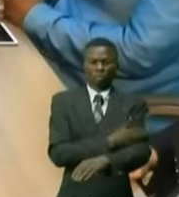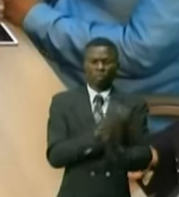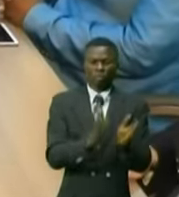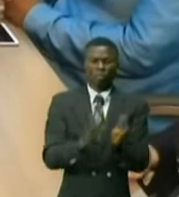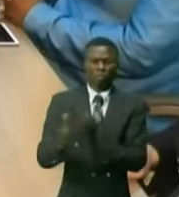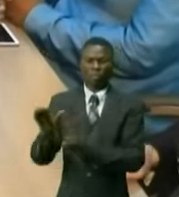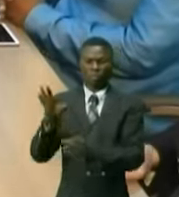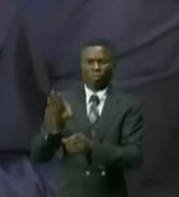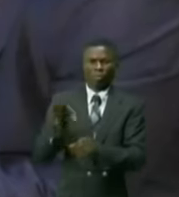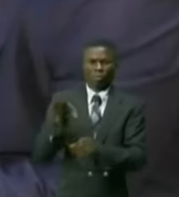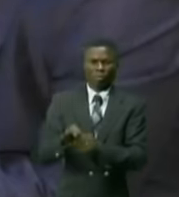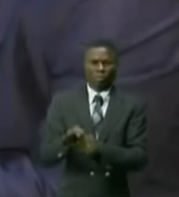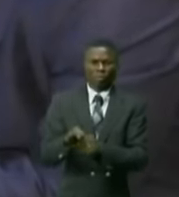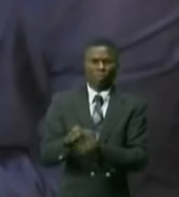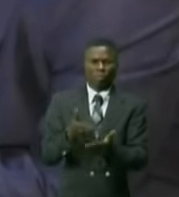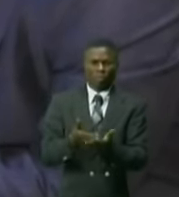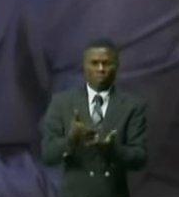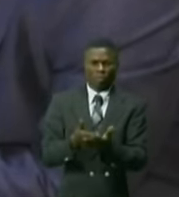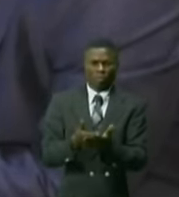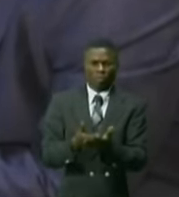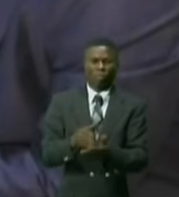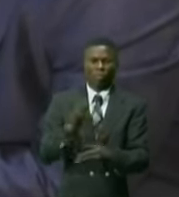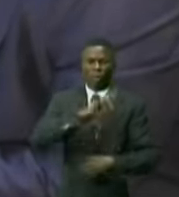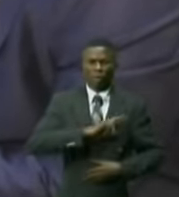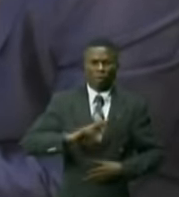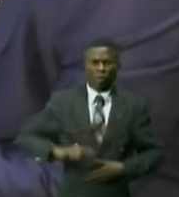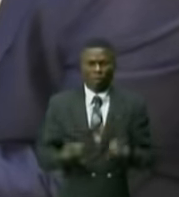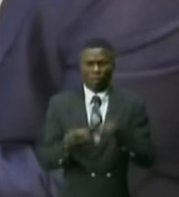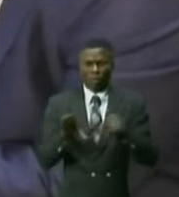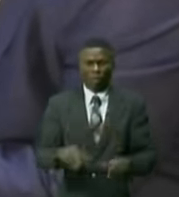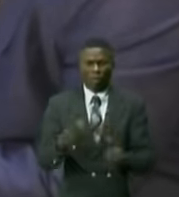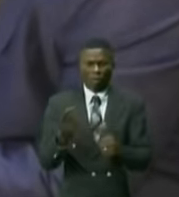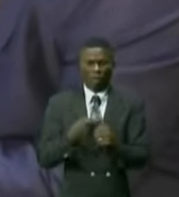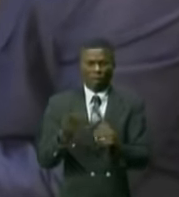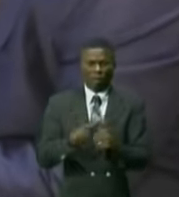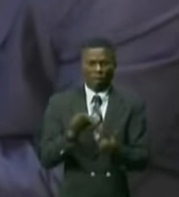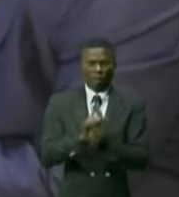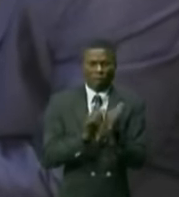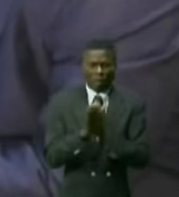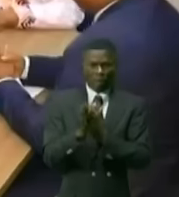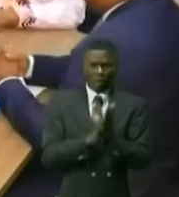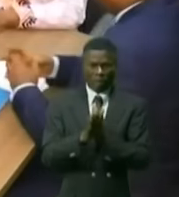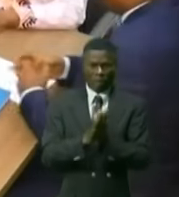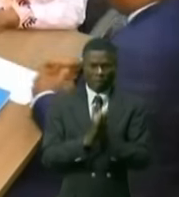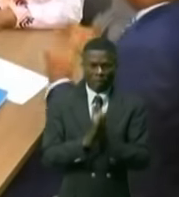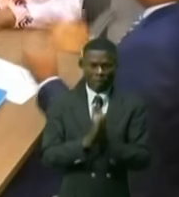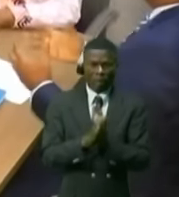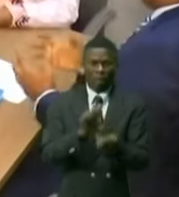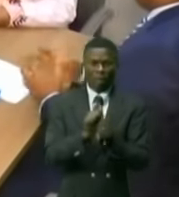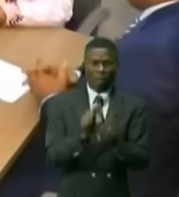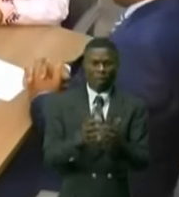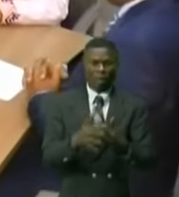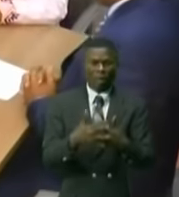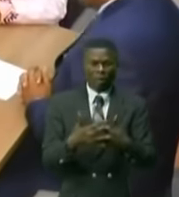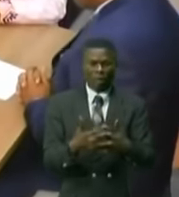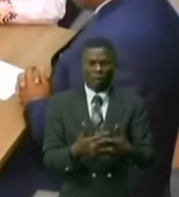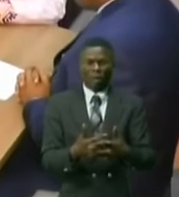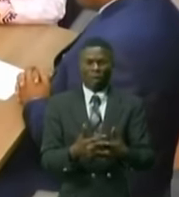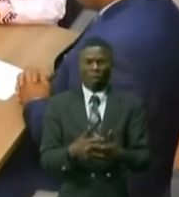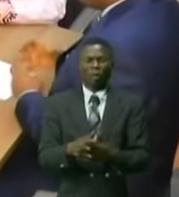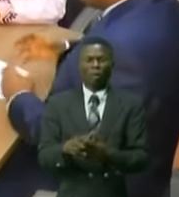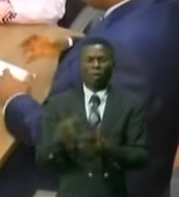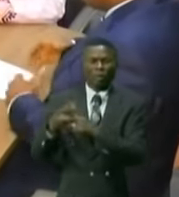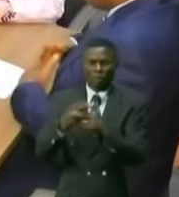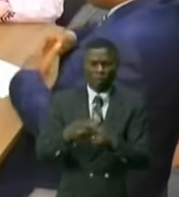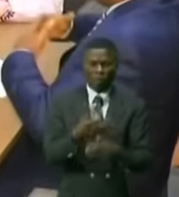des élections du 20 décembre 2023 en RDC, notamment en ce qui concerne le déploiement des kits électoraux, la